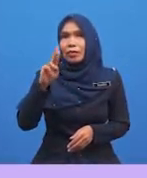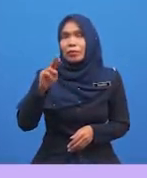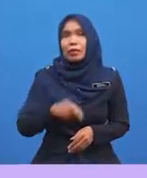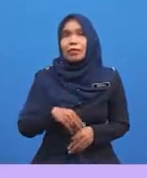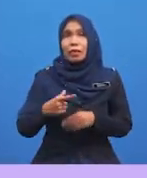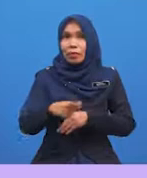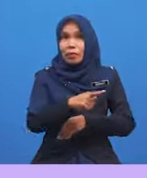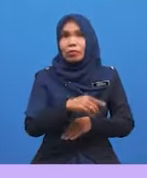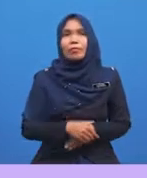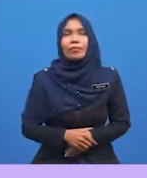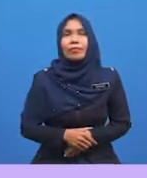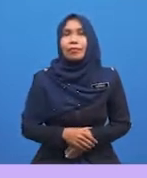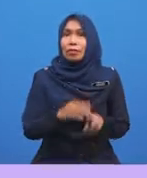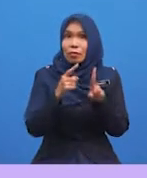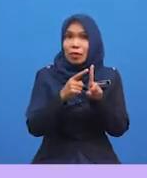pamah.